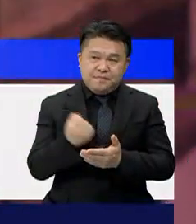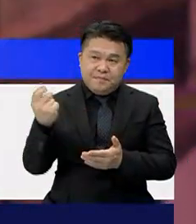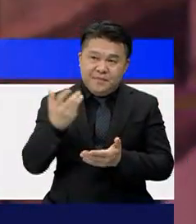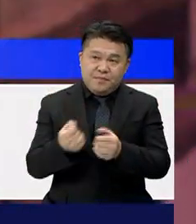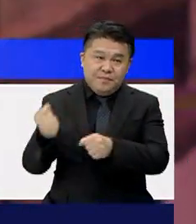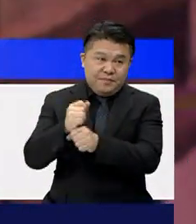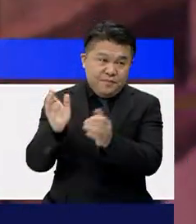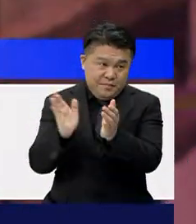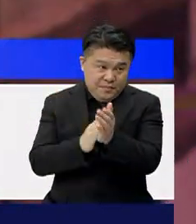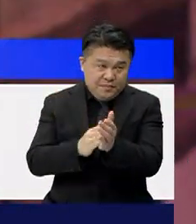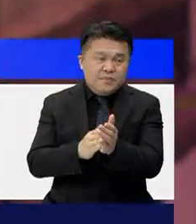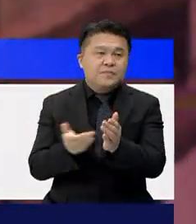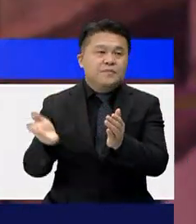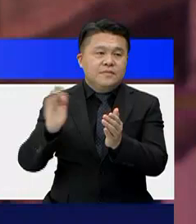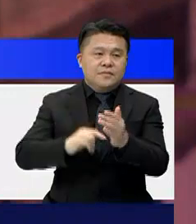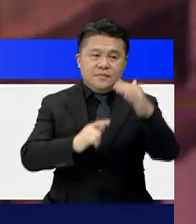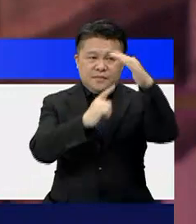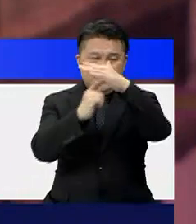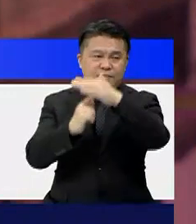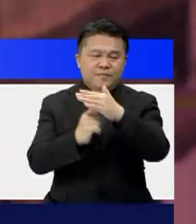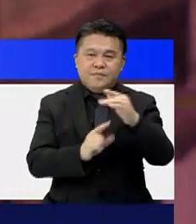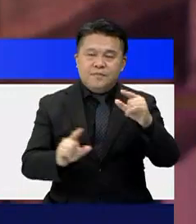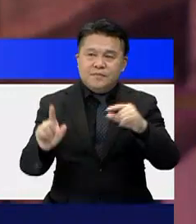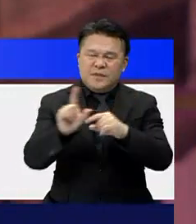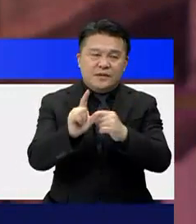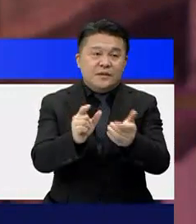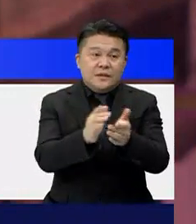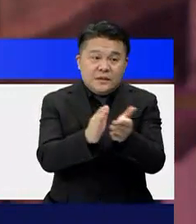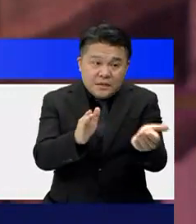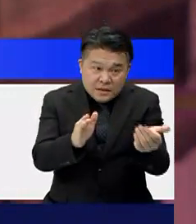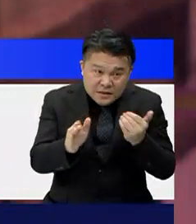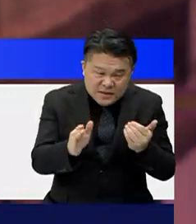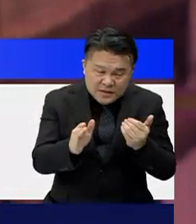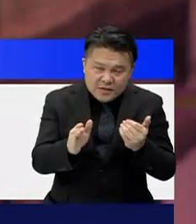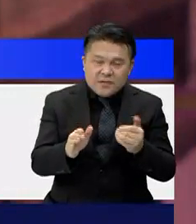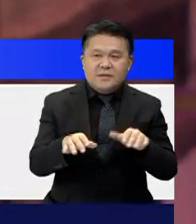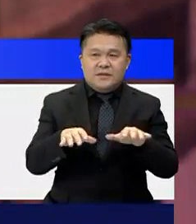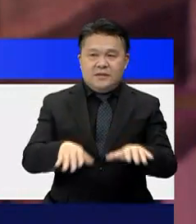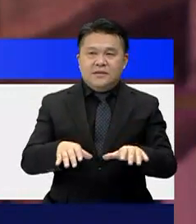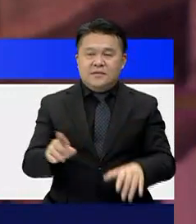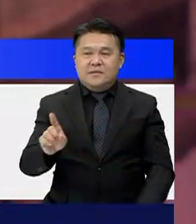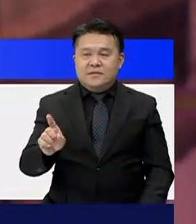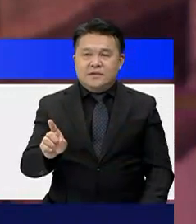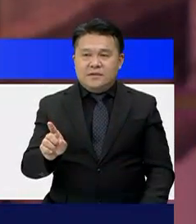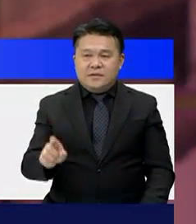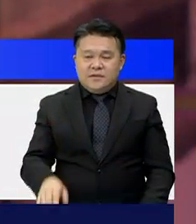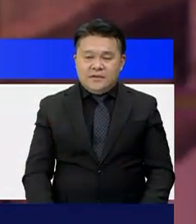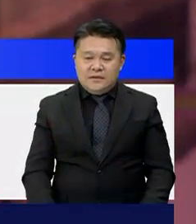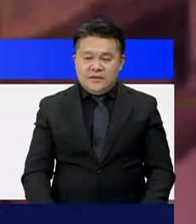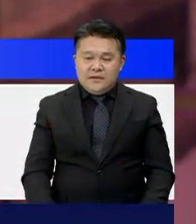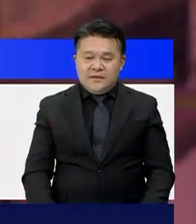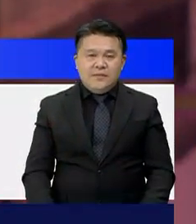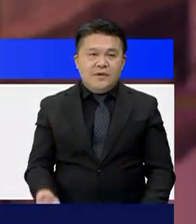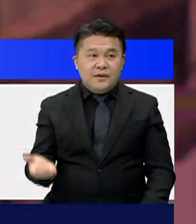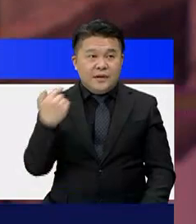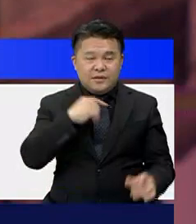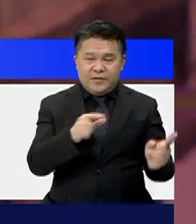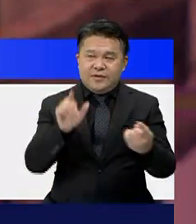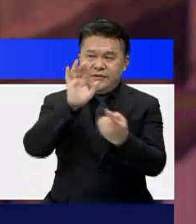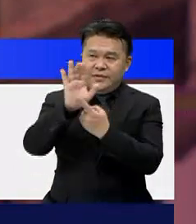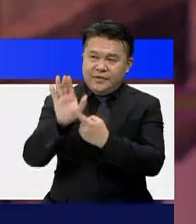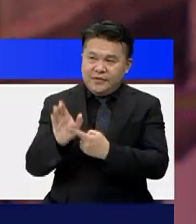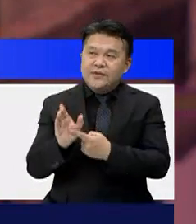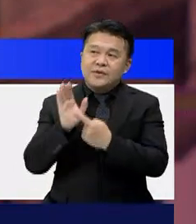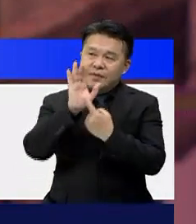일부를 복원했는데 일부를 복원하고 더그 인테리어나 이런 잡다한 것들이